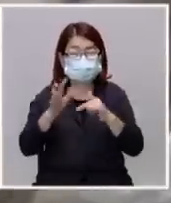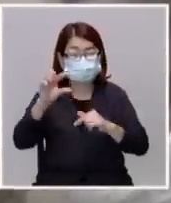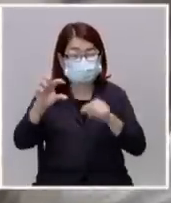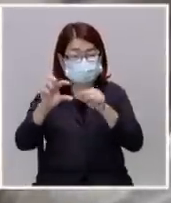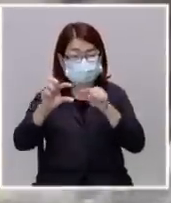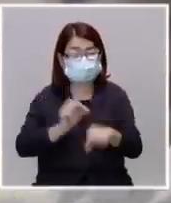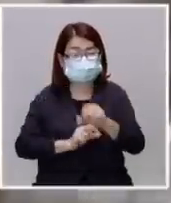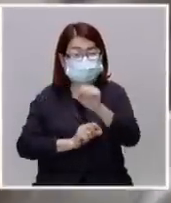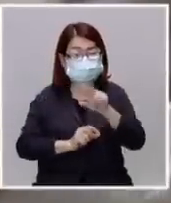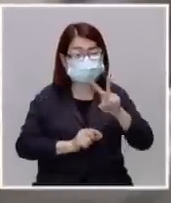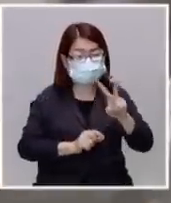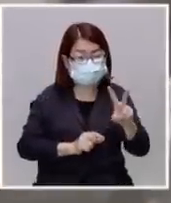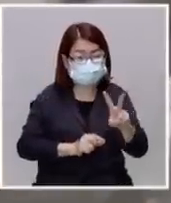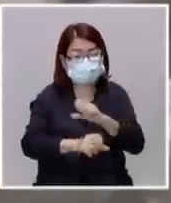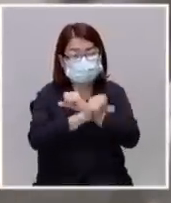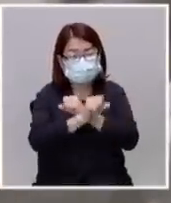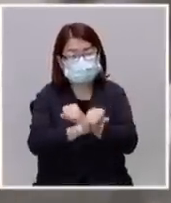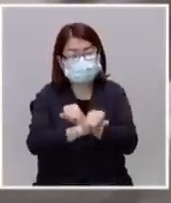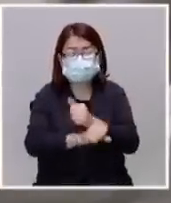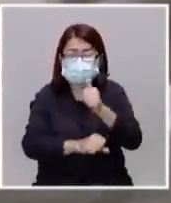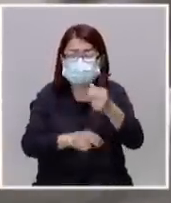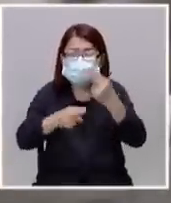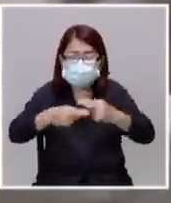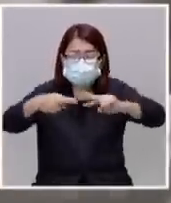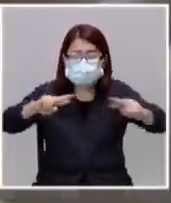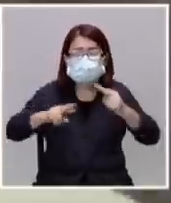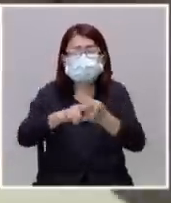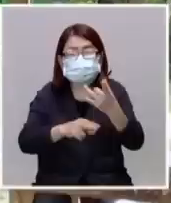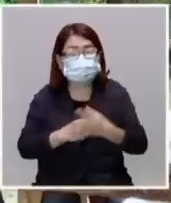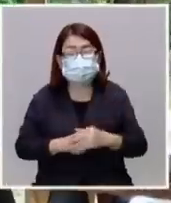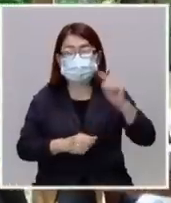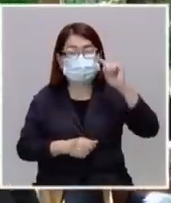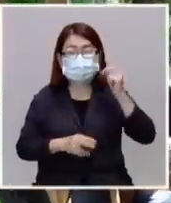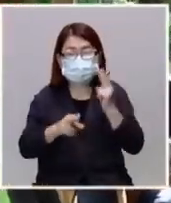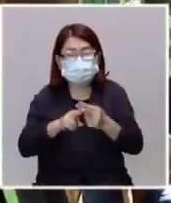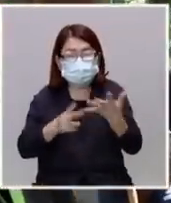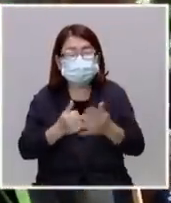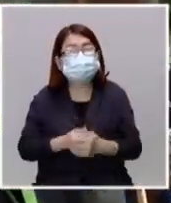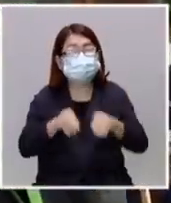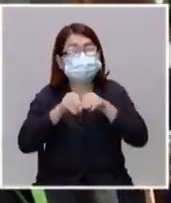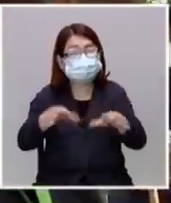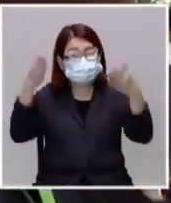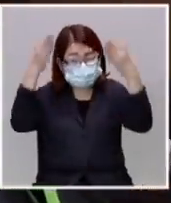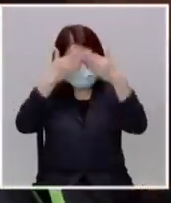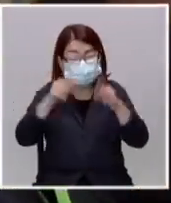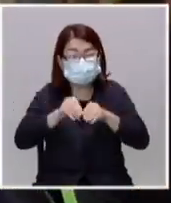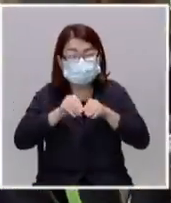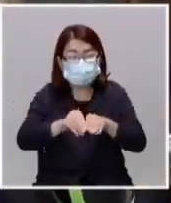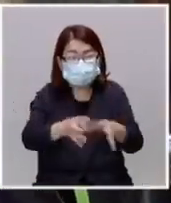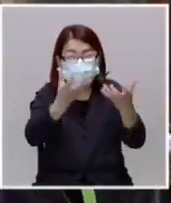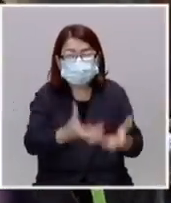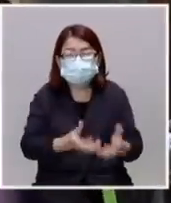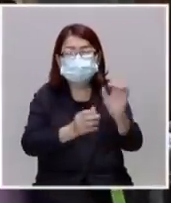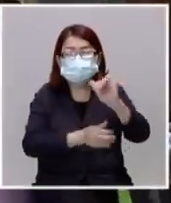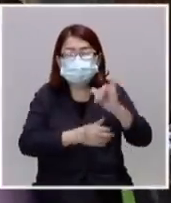พต้านโควิดสายพันธุ์ใดในอินโดนีเซียได้เพราะที่อินโดนีเซียเขาไม่ได้มีการตั้งธงว่ามีการระบาดหนักจากการกลายพันธุ์ของโควิดในประเทศน